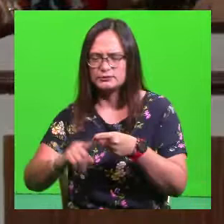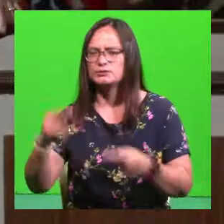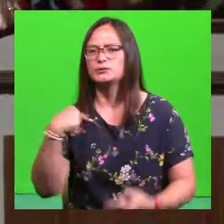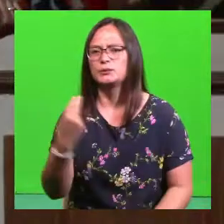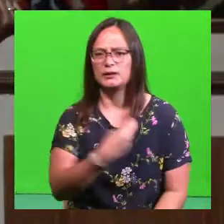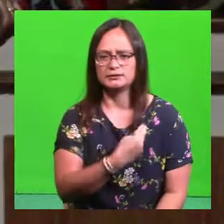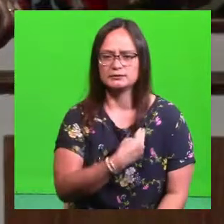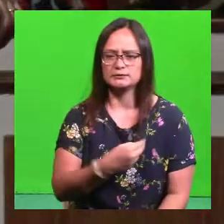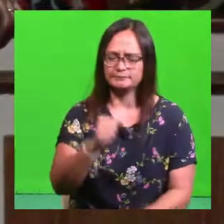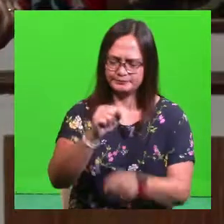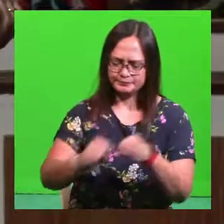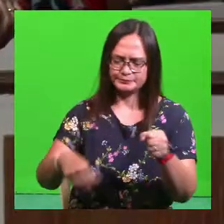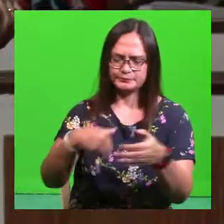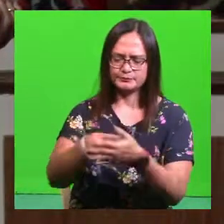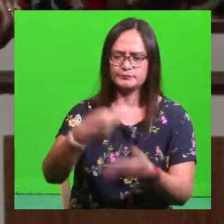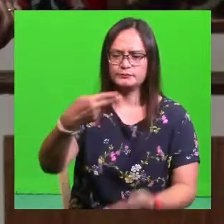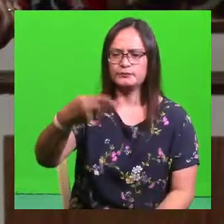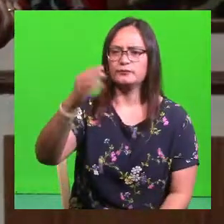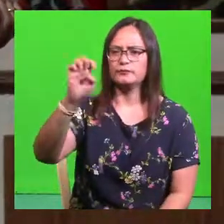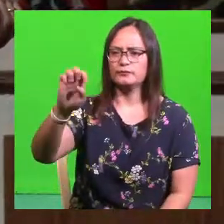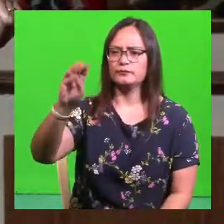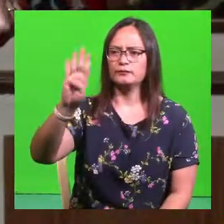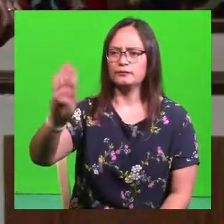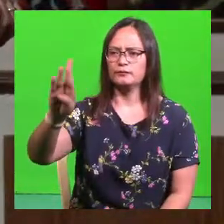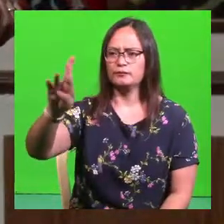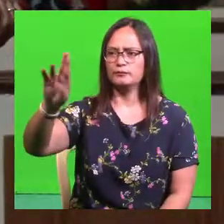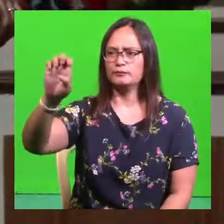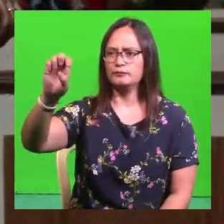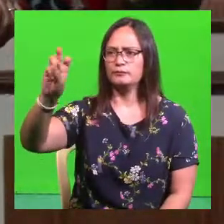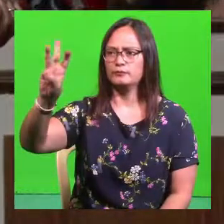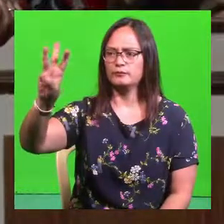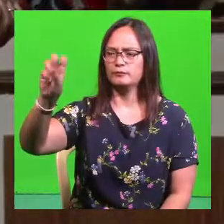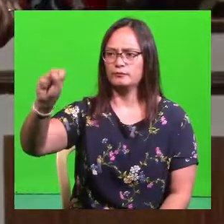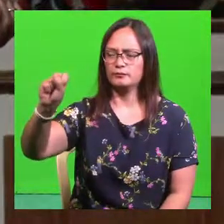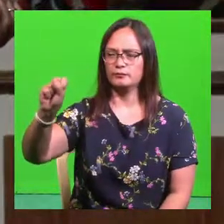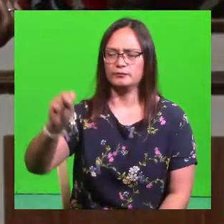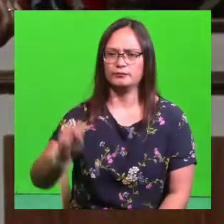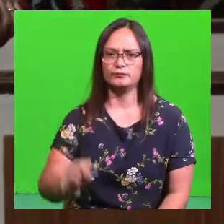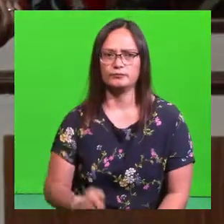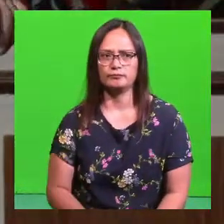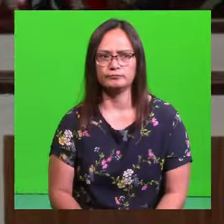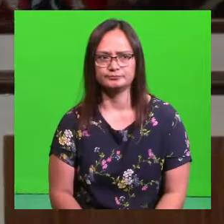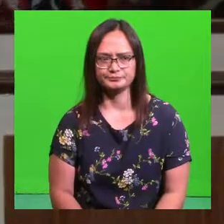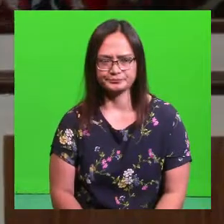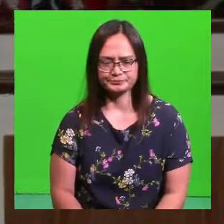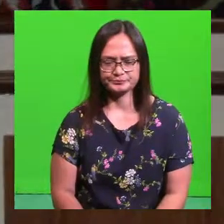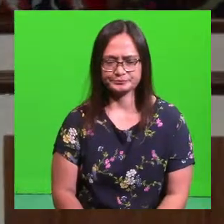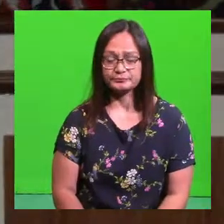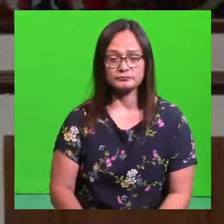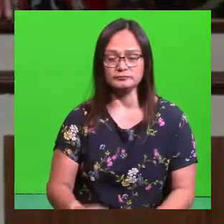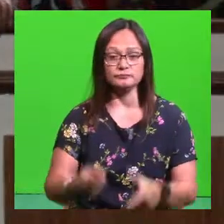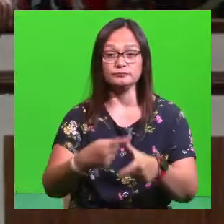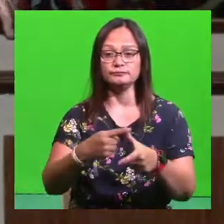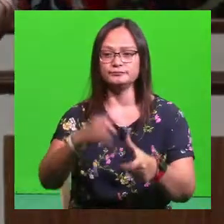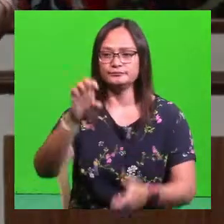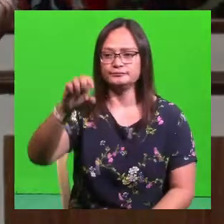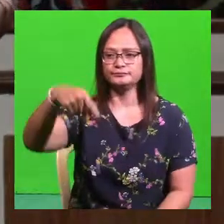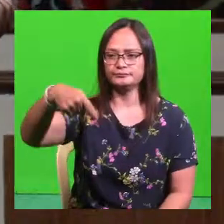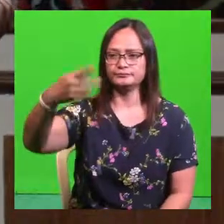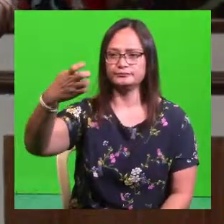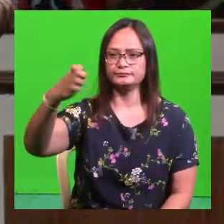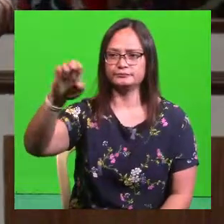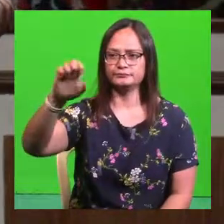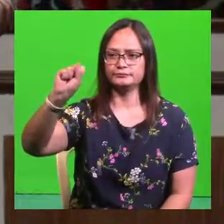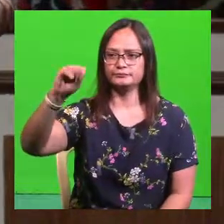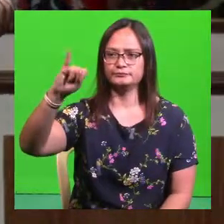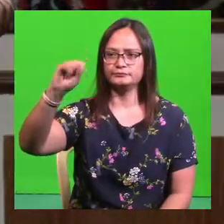10. Okay? O puntahan muna natin Ephesians chapter 2 verses 13 to 22. Ephesians chapter 2, 13 to